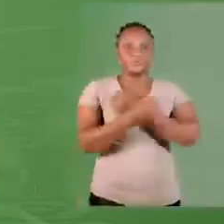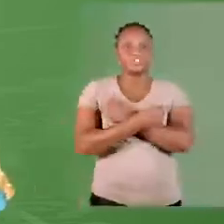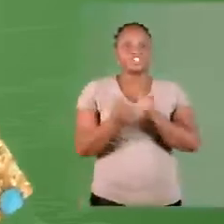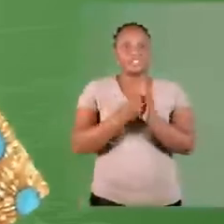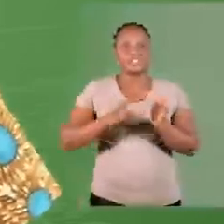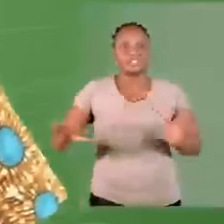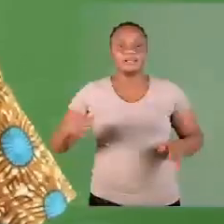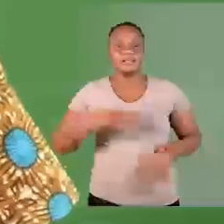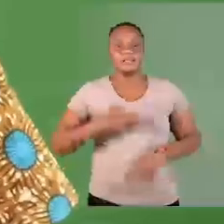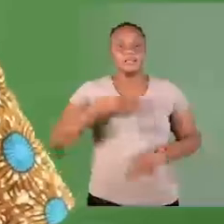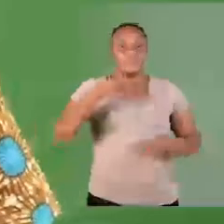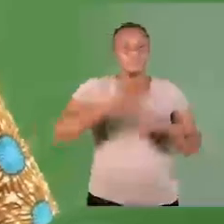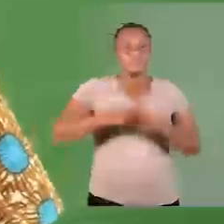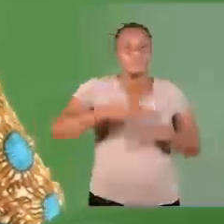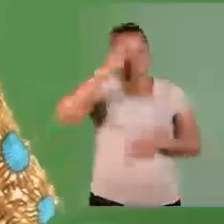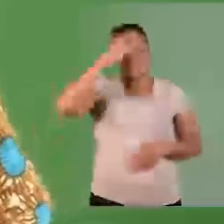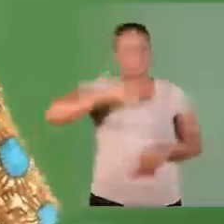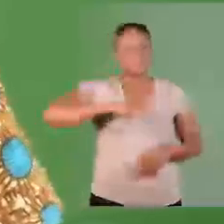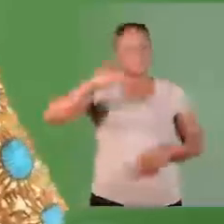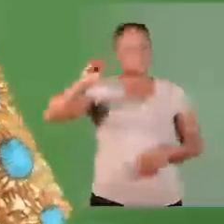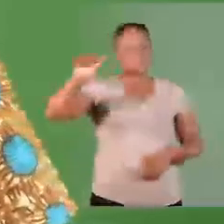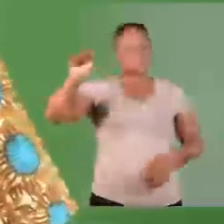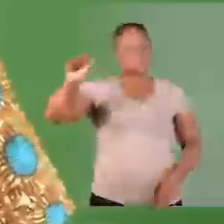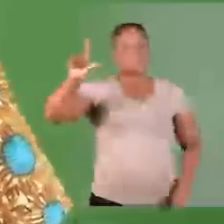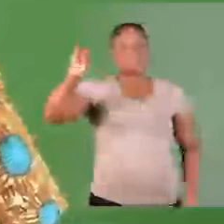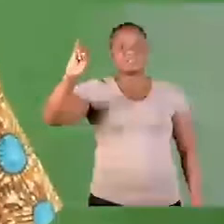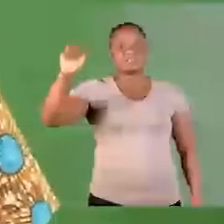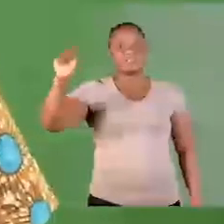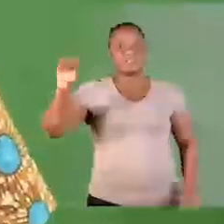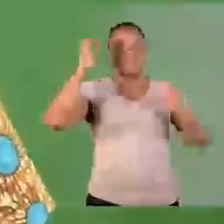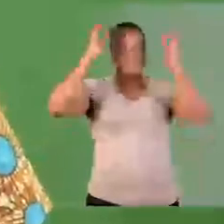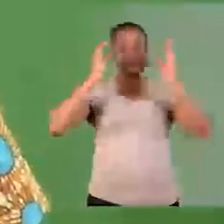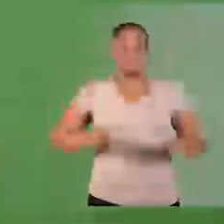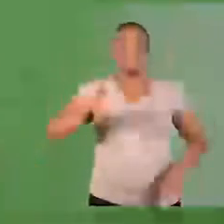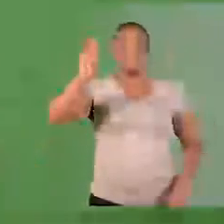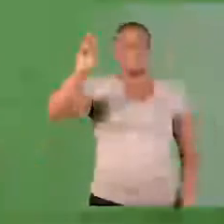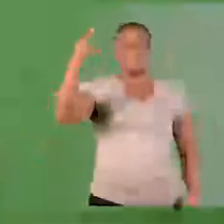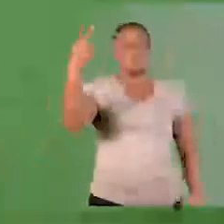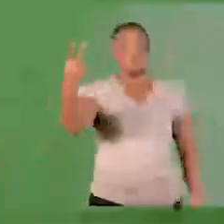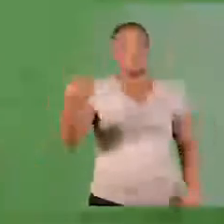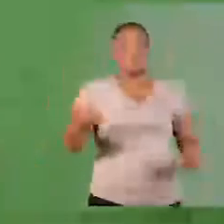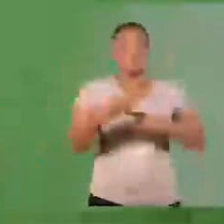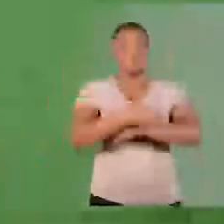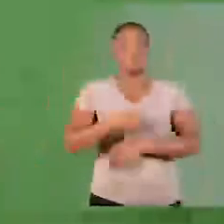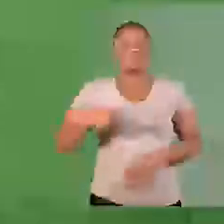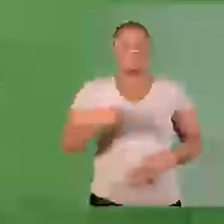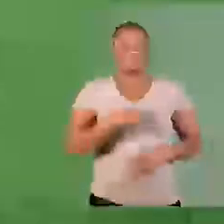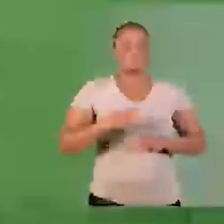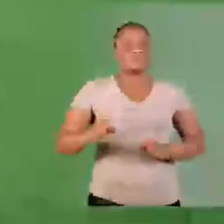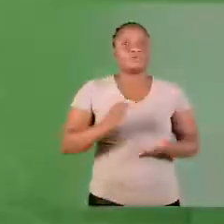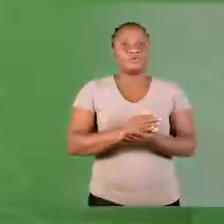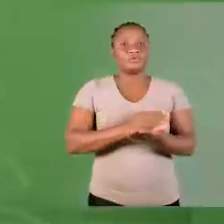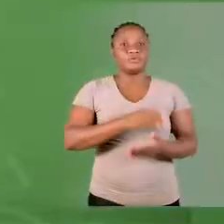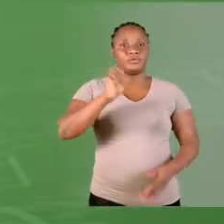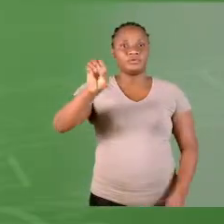Bonjour chers élèves, je suis M. Koménan Salia, votre maître de CM2. Aujourd'hui, nous allons faire une leçon